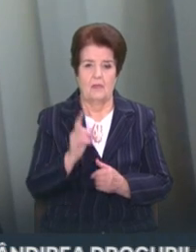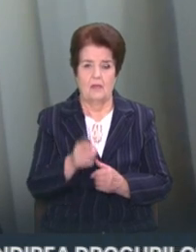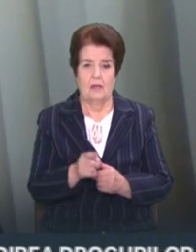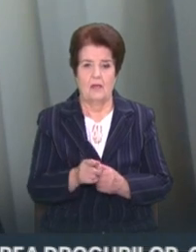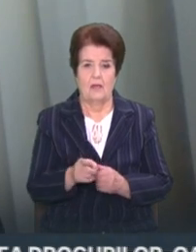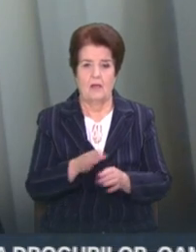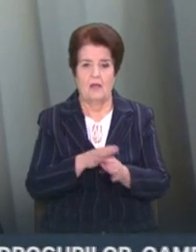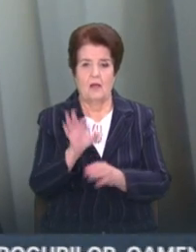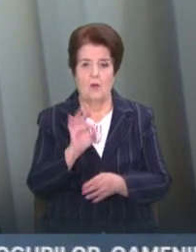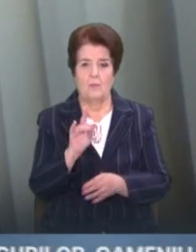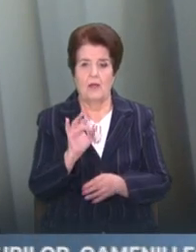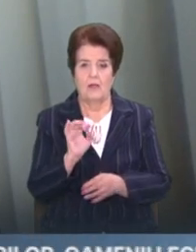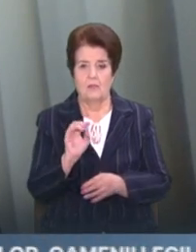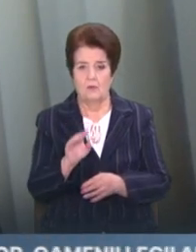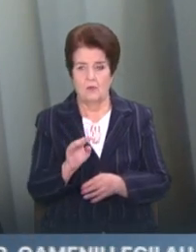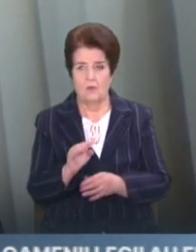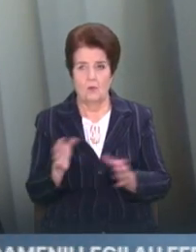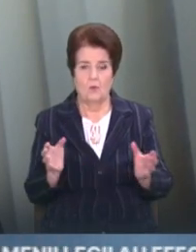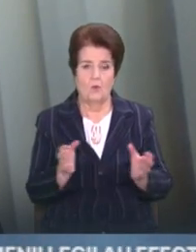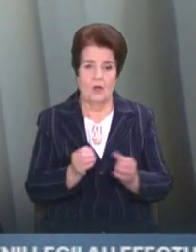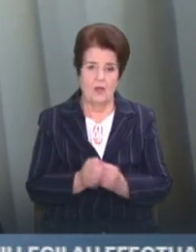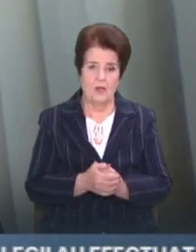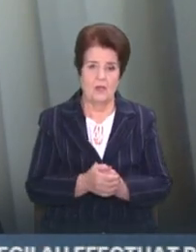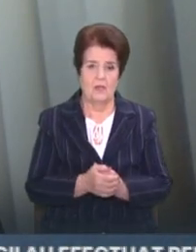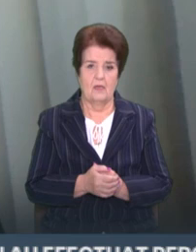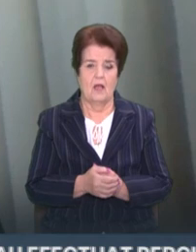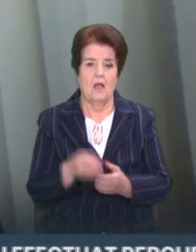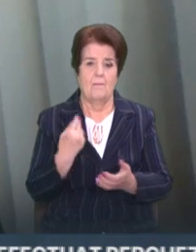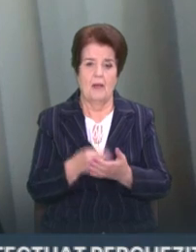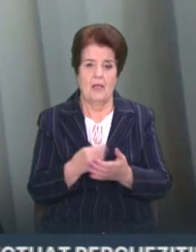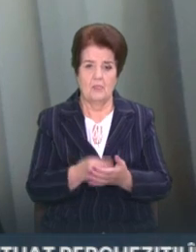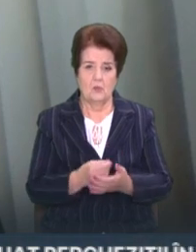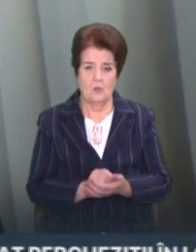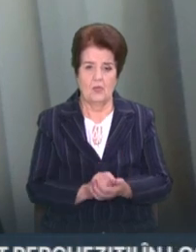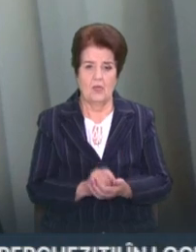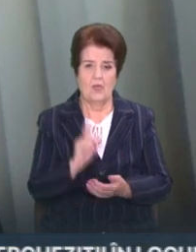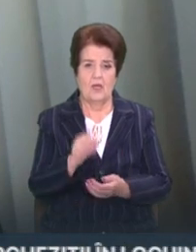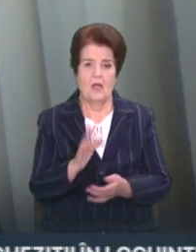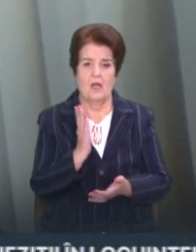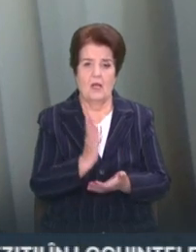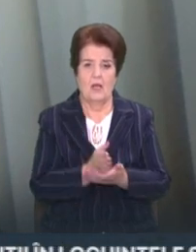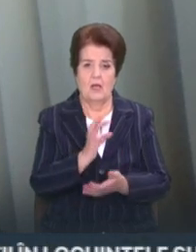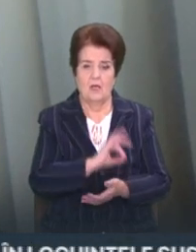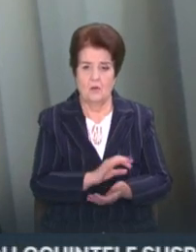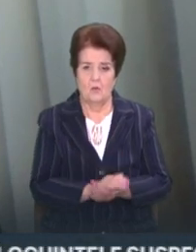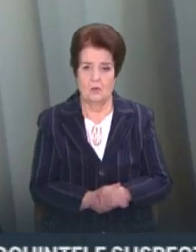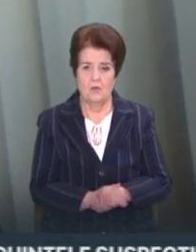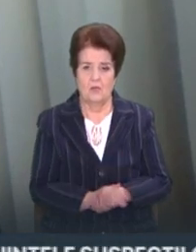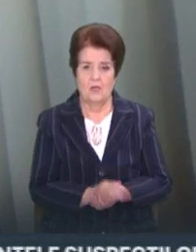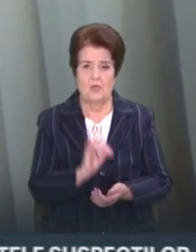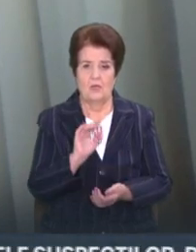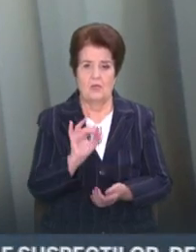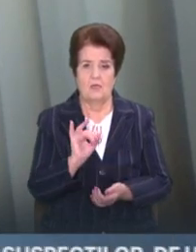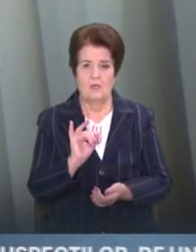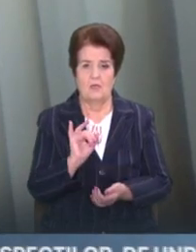dolarului. Prin urmare, pe lângă majorarea prețului de procurare a gazelor naturale, care au și ele o pondere în